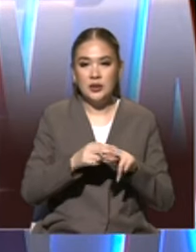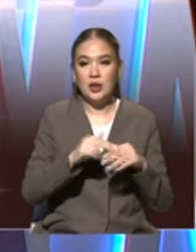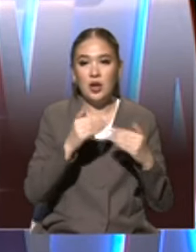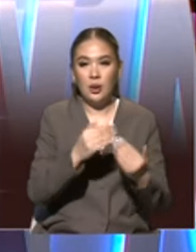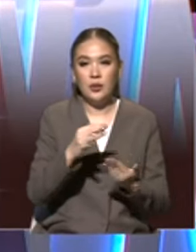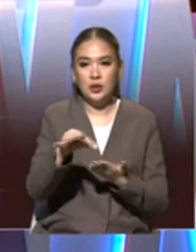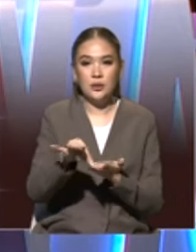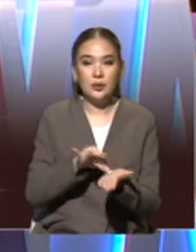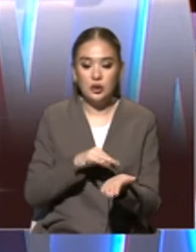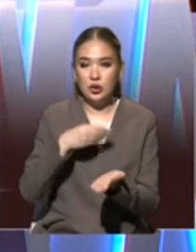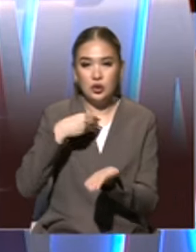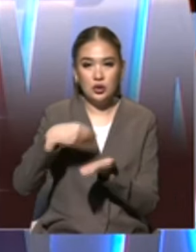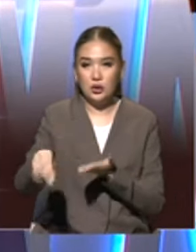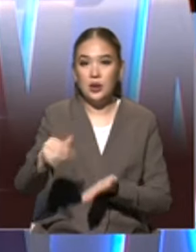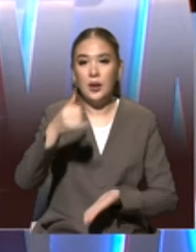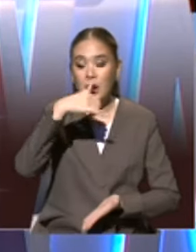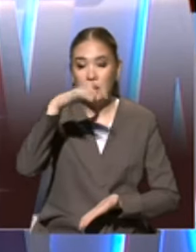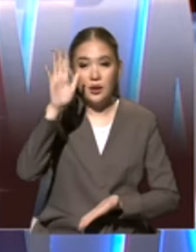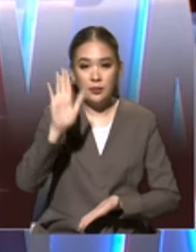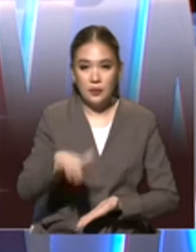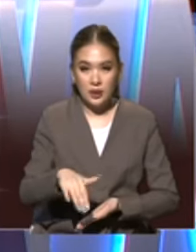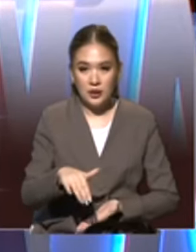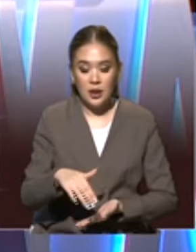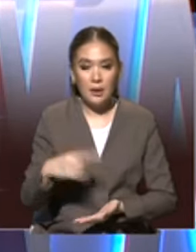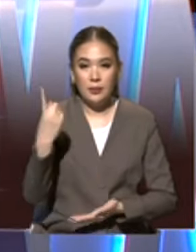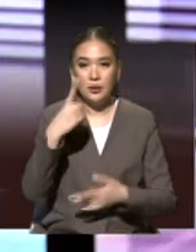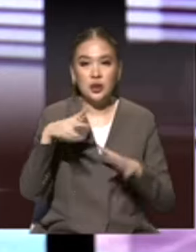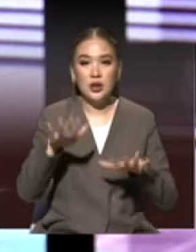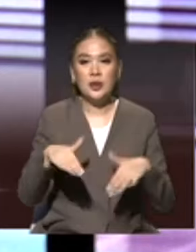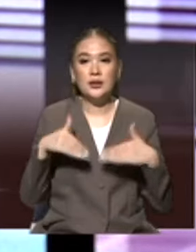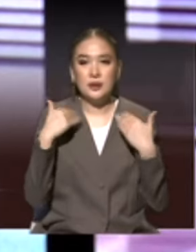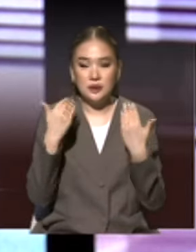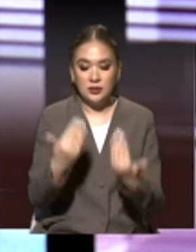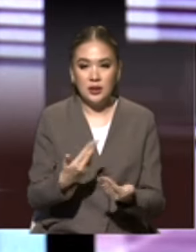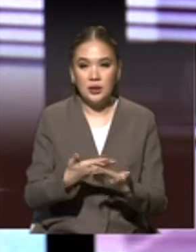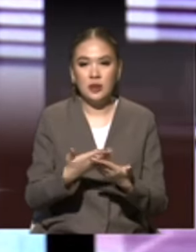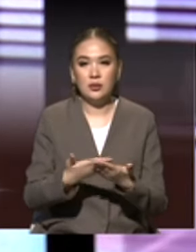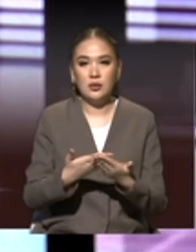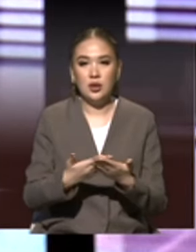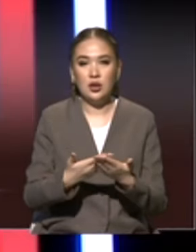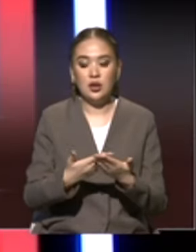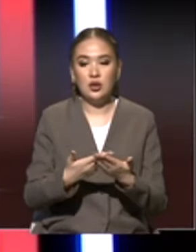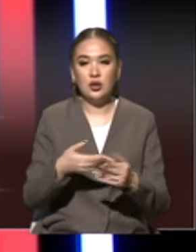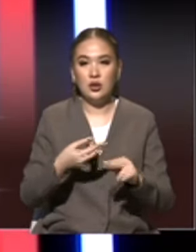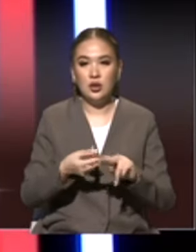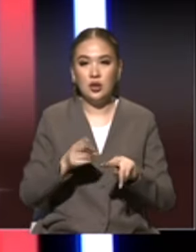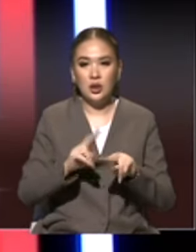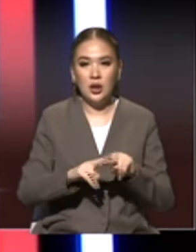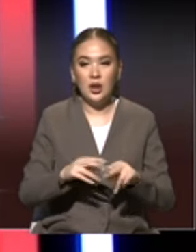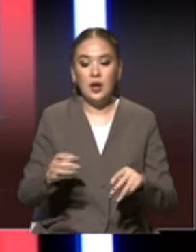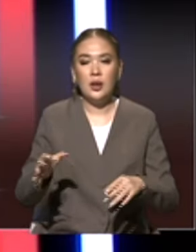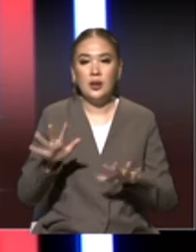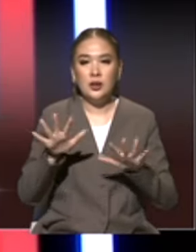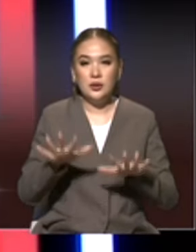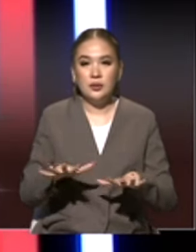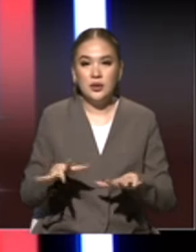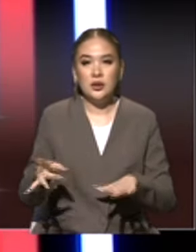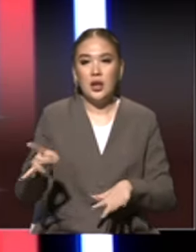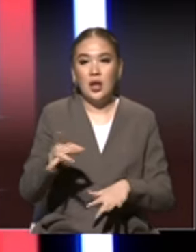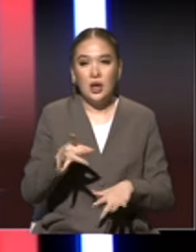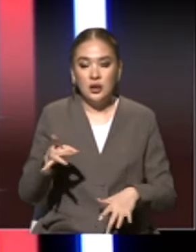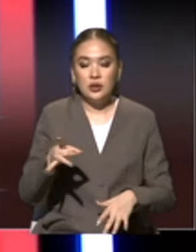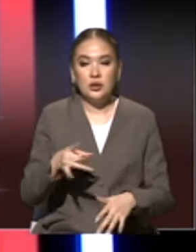заңда белгілі бір шектеулер бар. Ең біріншісі, сіздің, яғни сіздің құрылыс компанияңыздың сол аймақта белгілі